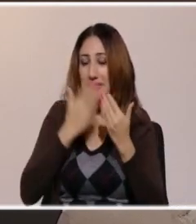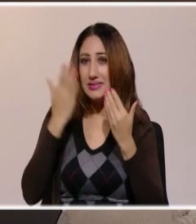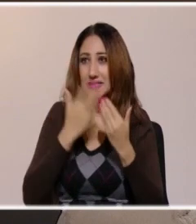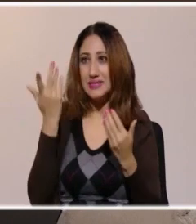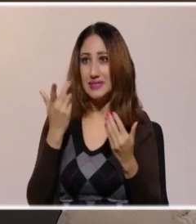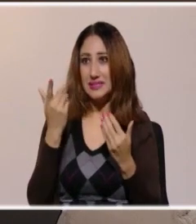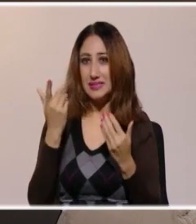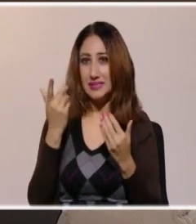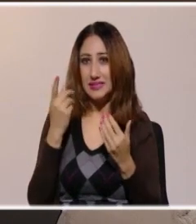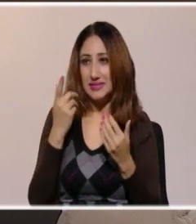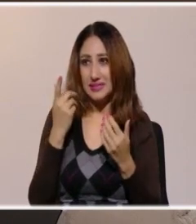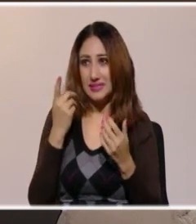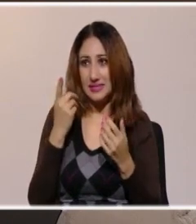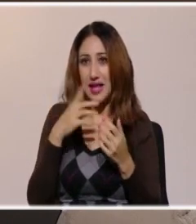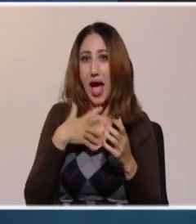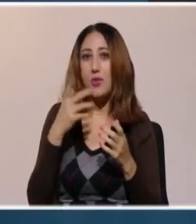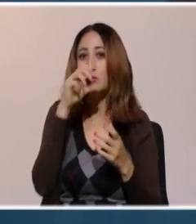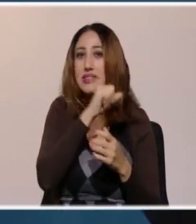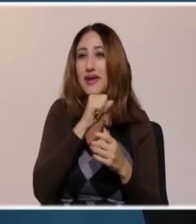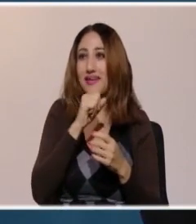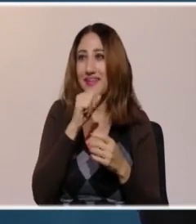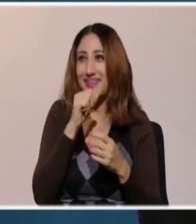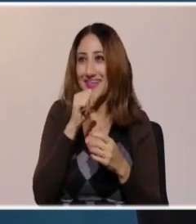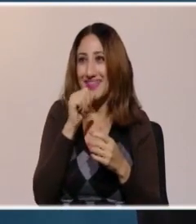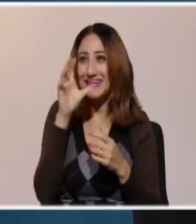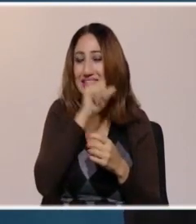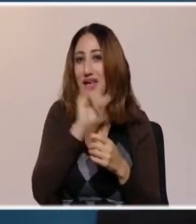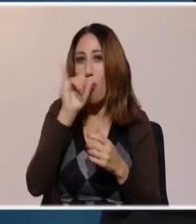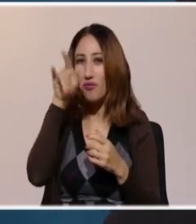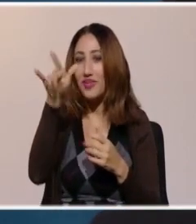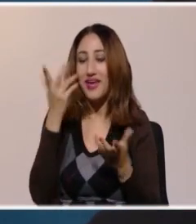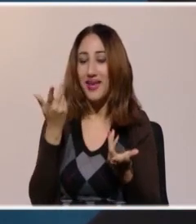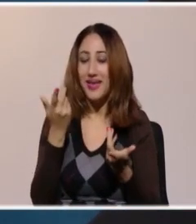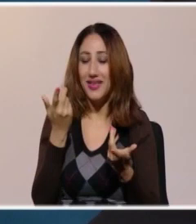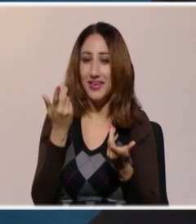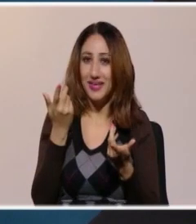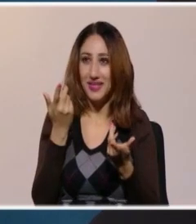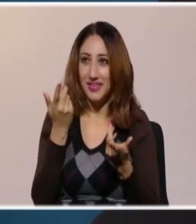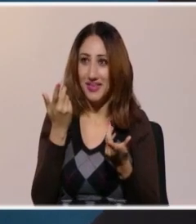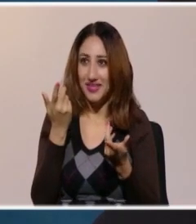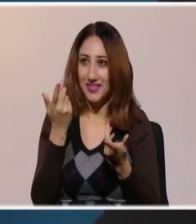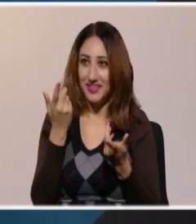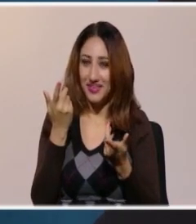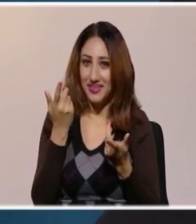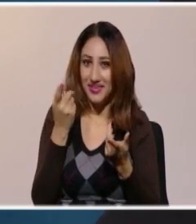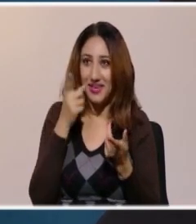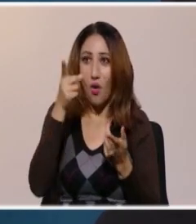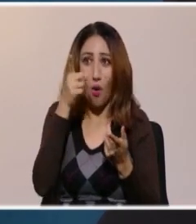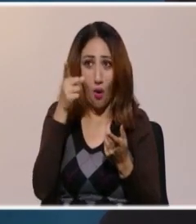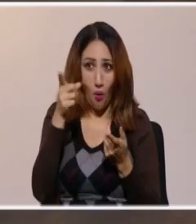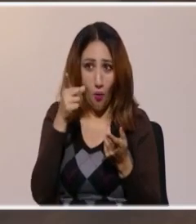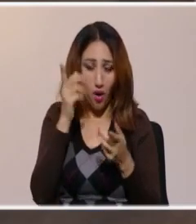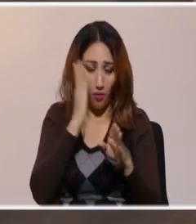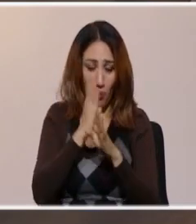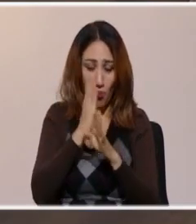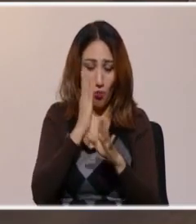هو سر. بصراحة بيعمل خير كتير. لا أنا عايز سر، قولي لي سر. أولا سر، هو مش سر، هو